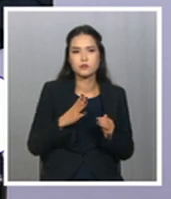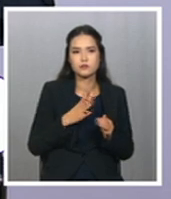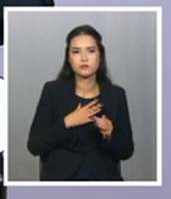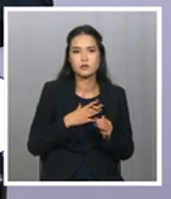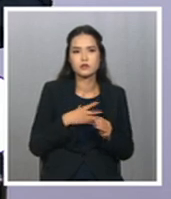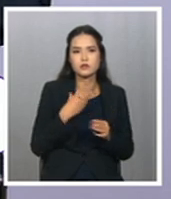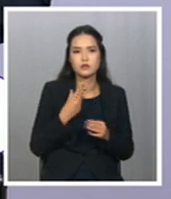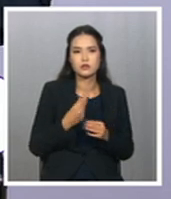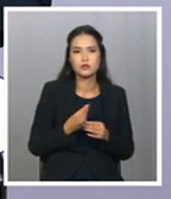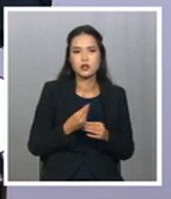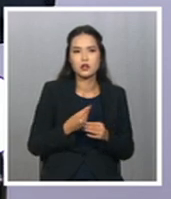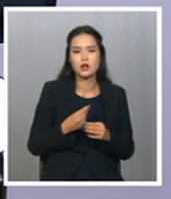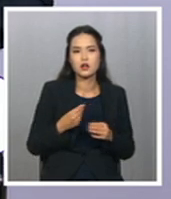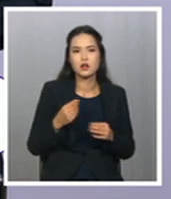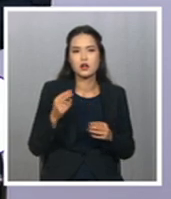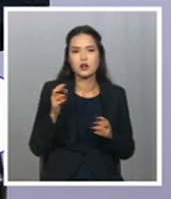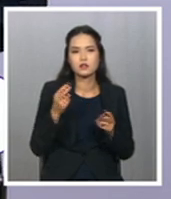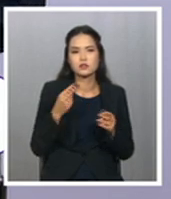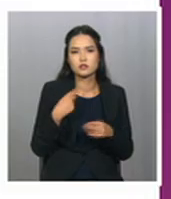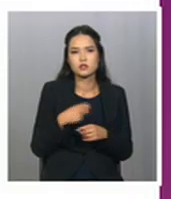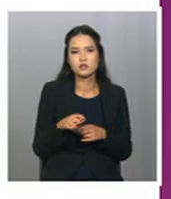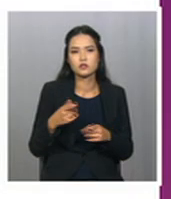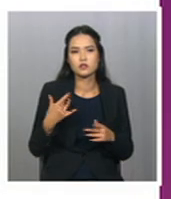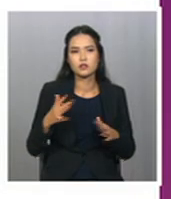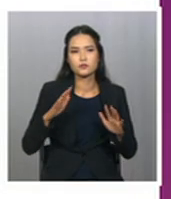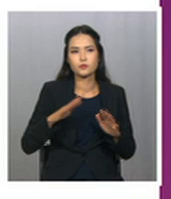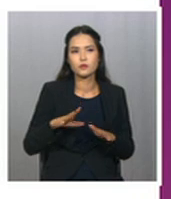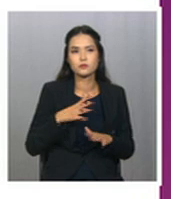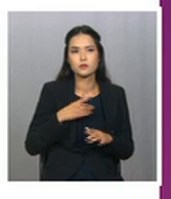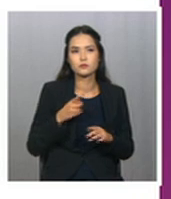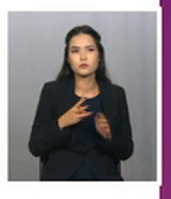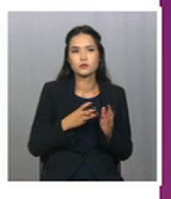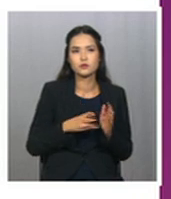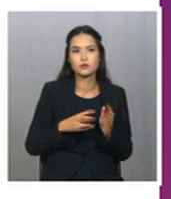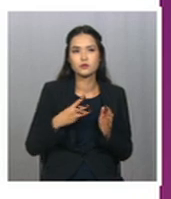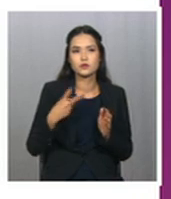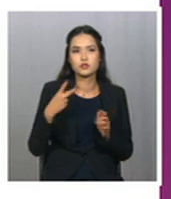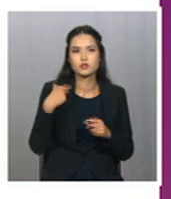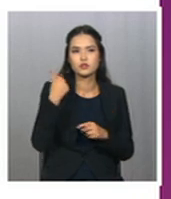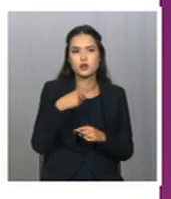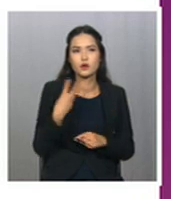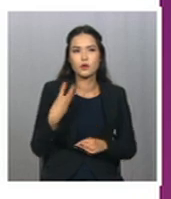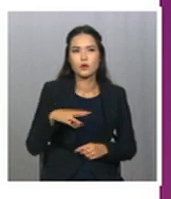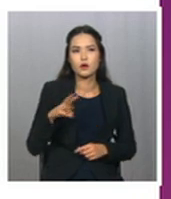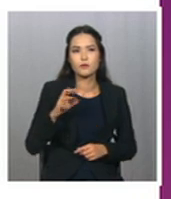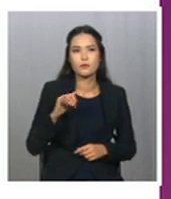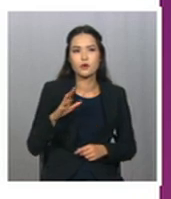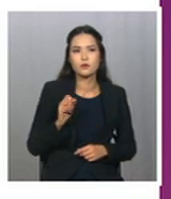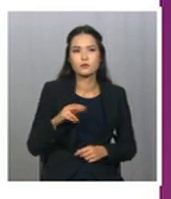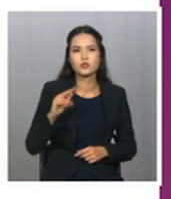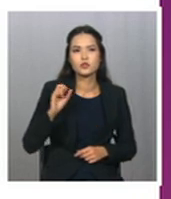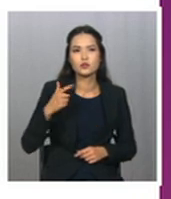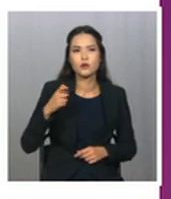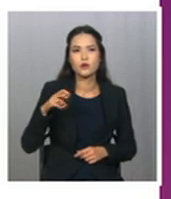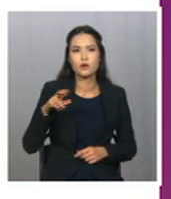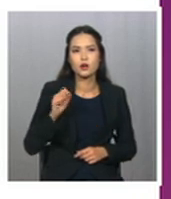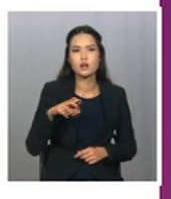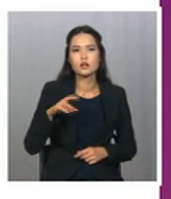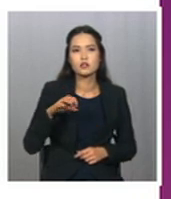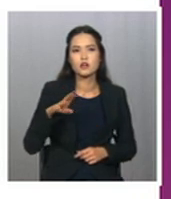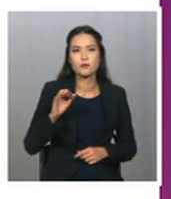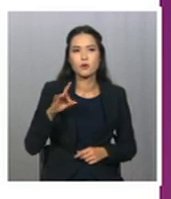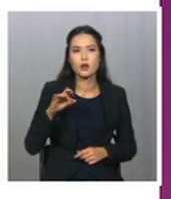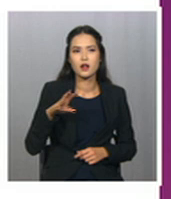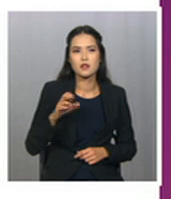білетінде қаржы дағдарысы орын алған еді. Міне 1932 жылы 30 маусымда Чикагода Демократтар партиясының